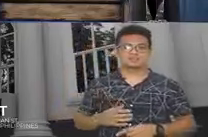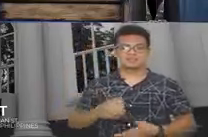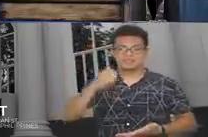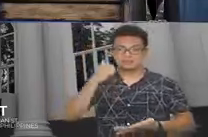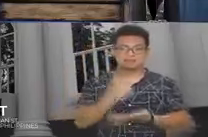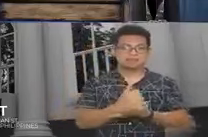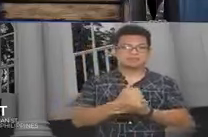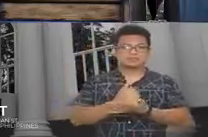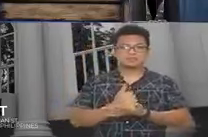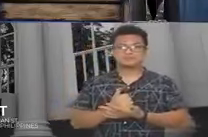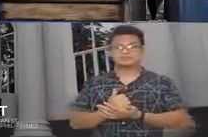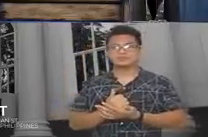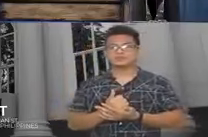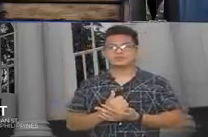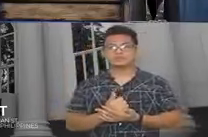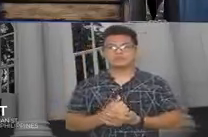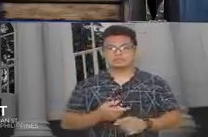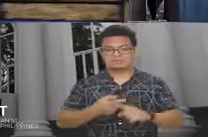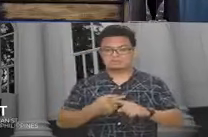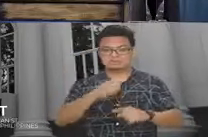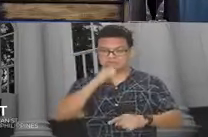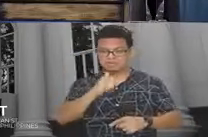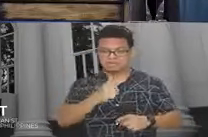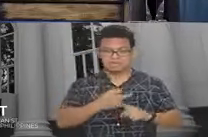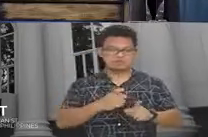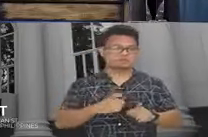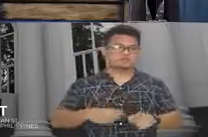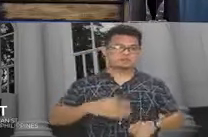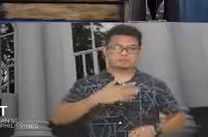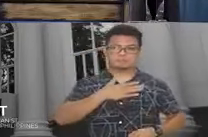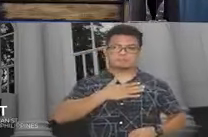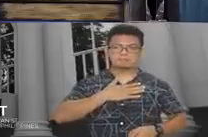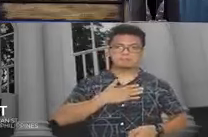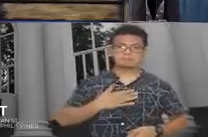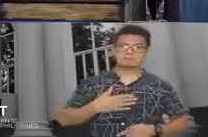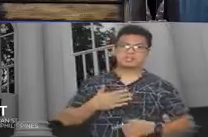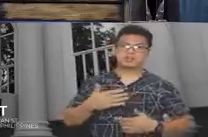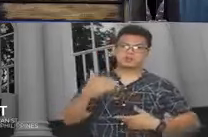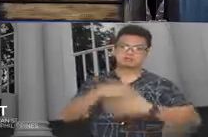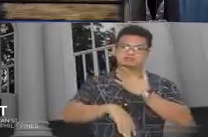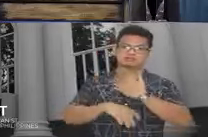Ayaw ginang gikan ni sa akong